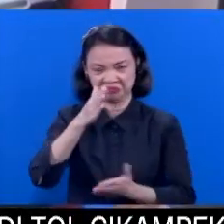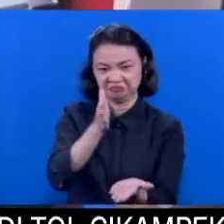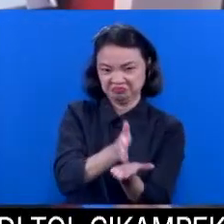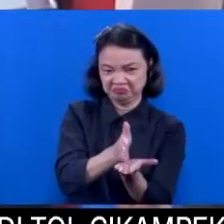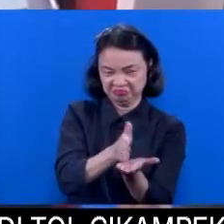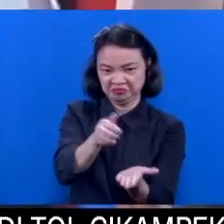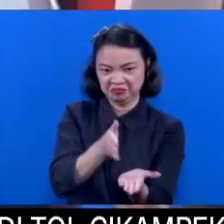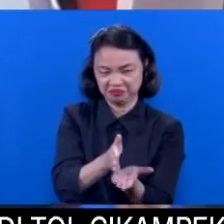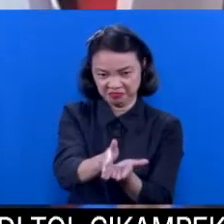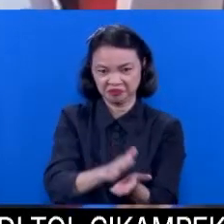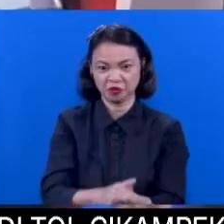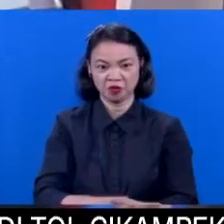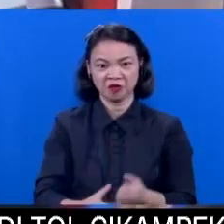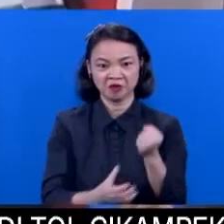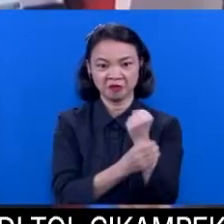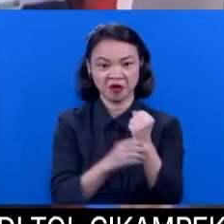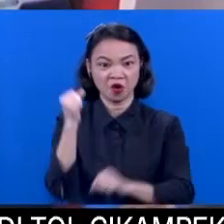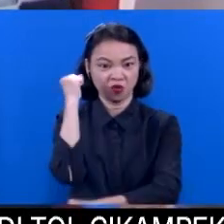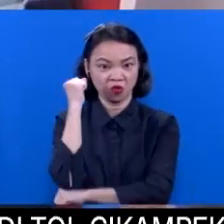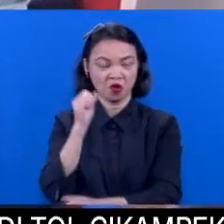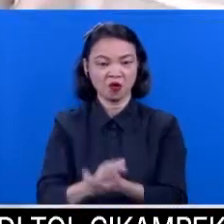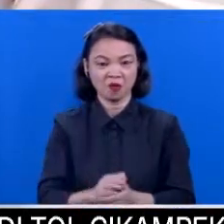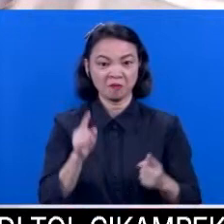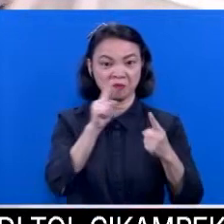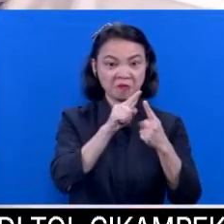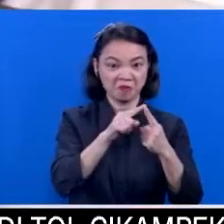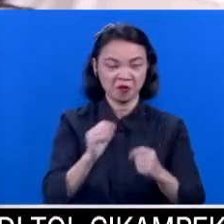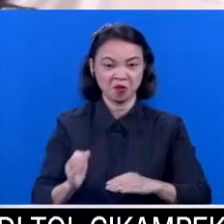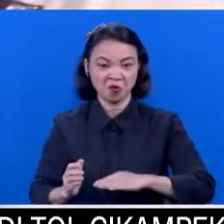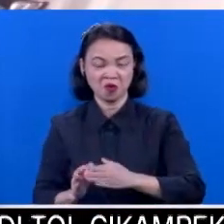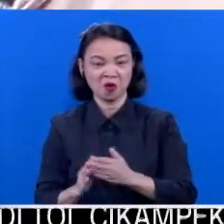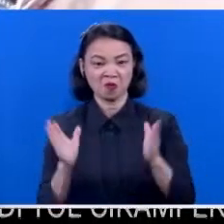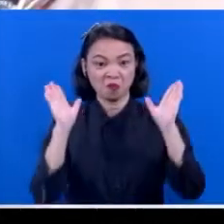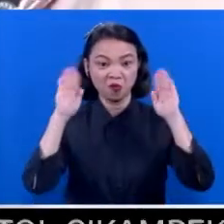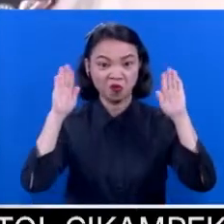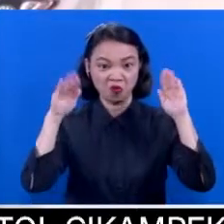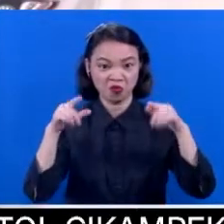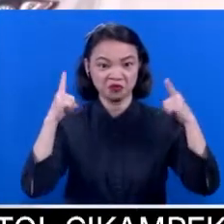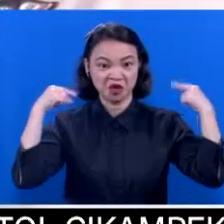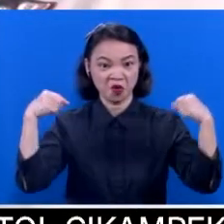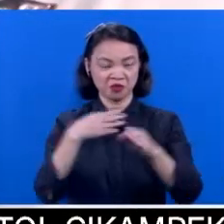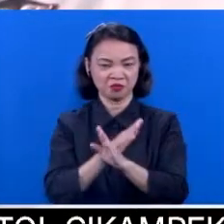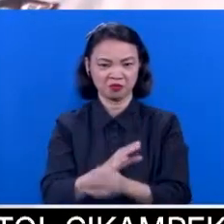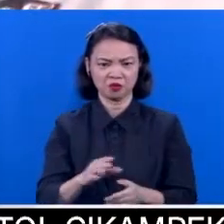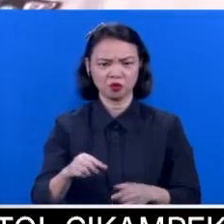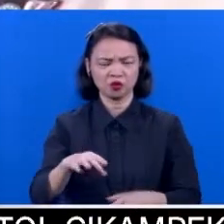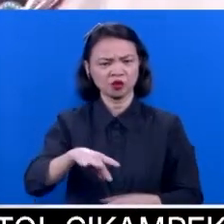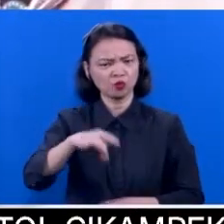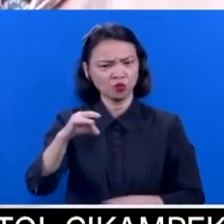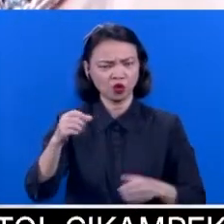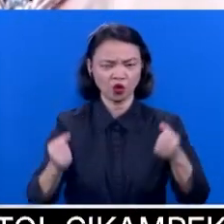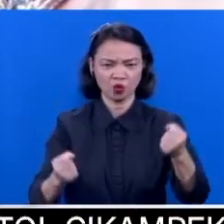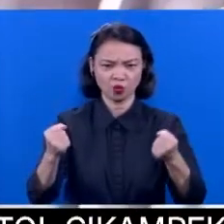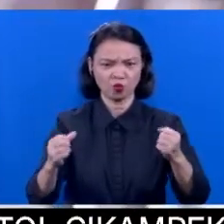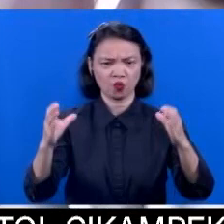exit tol Ngawi saat akan menuju Ponorogo, Jawa Timur. Dan benar saja saat diperiksa ditemukan truk yang telah disulap menjadi